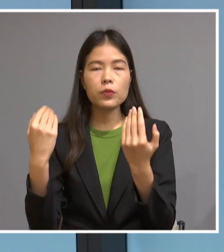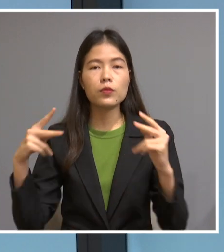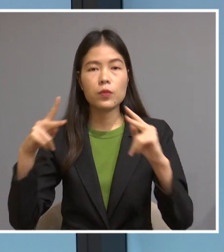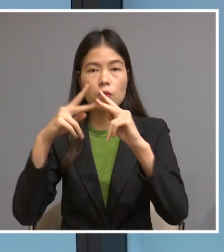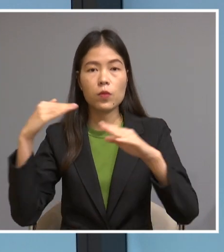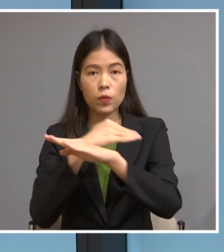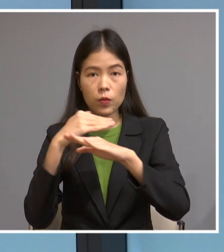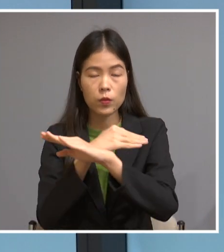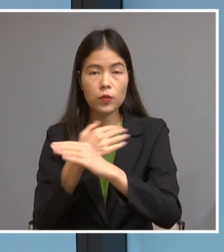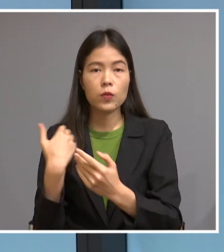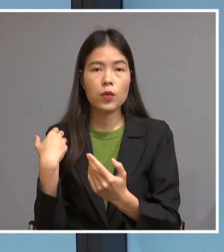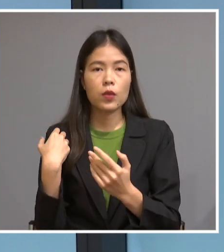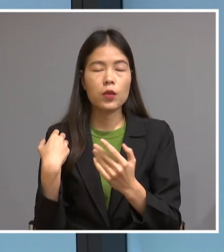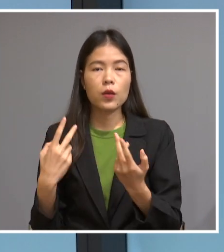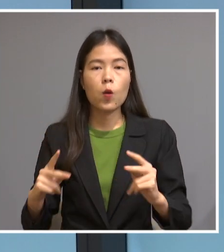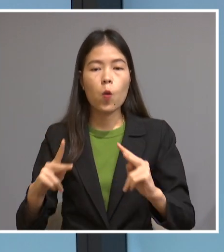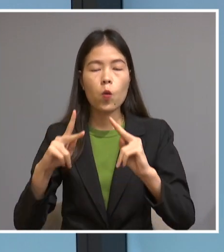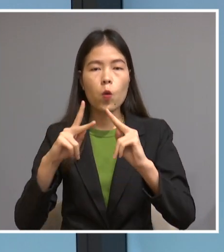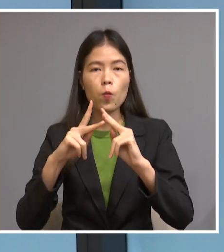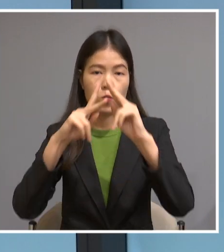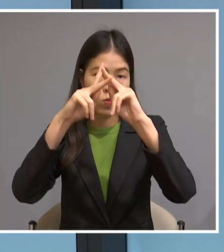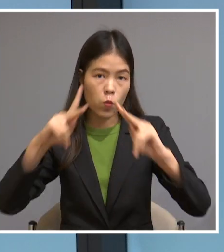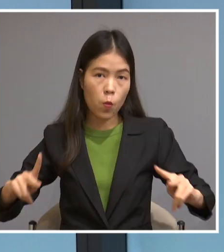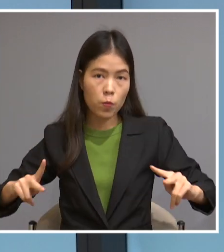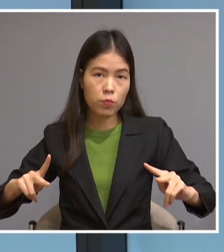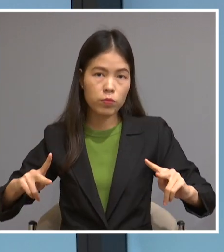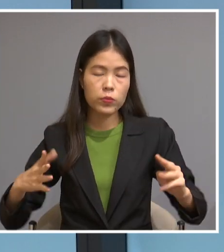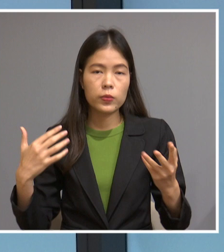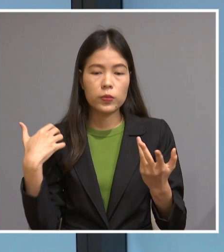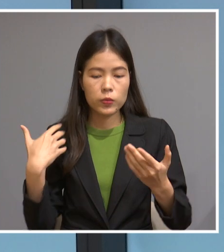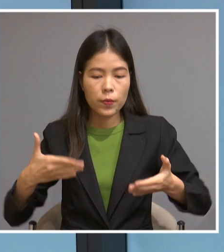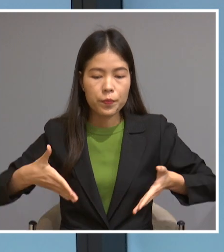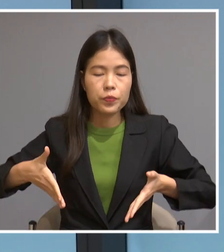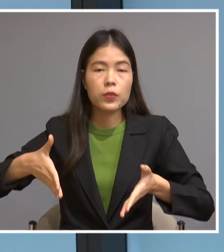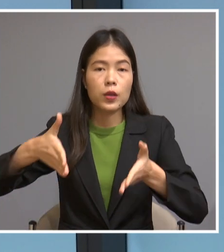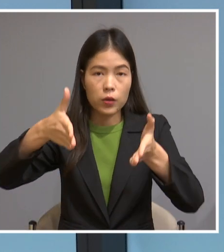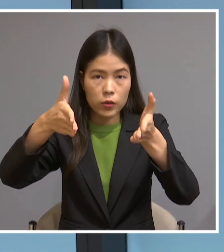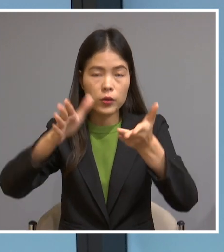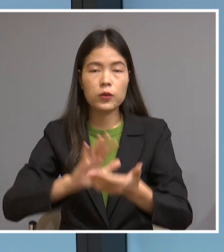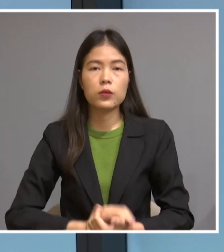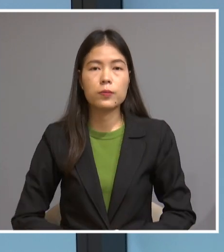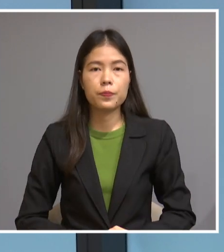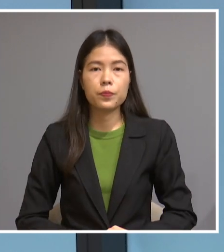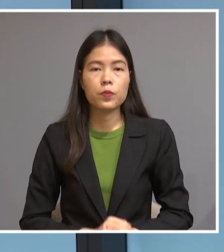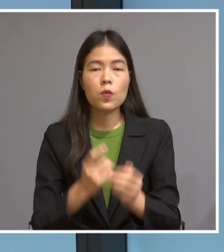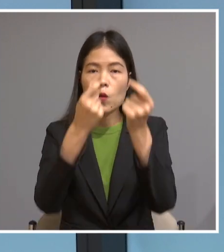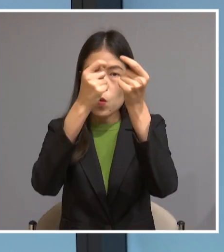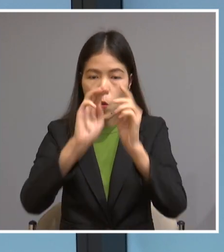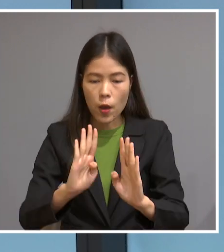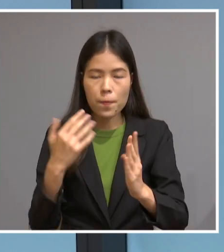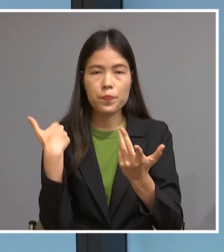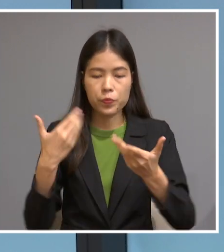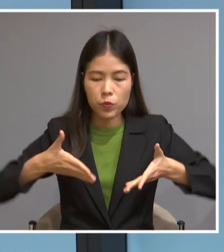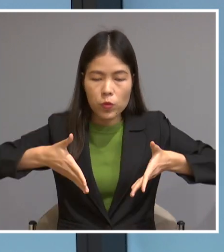ทังหลวง hingeพัจจมันเราอยู่ใคนตอนการสําลวดและออกแบรายละเอียดทนนเส้นที่ท่านวากคอเส้น